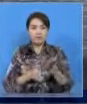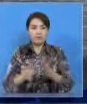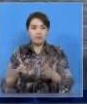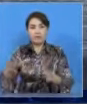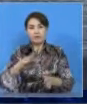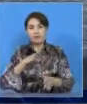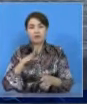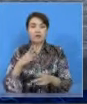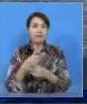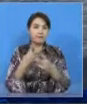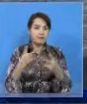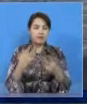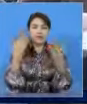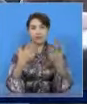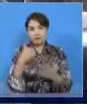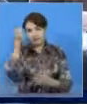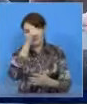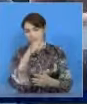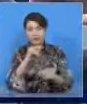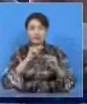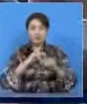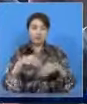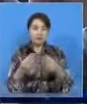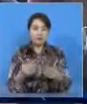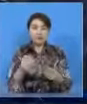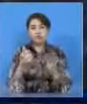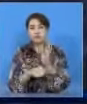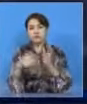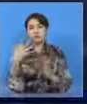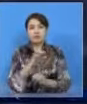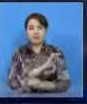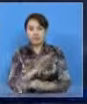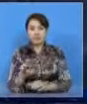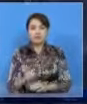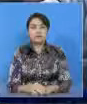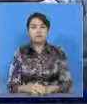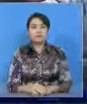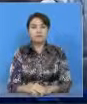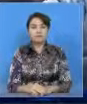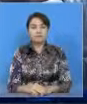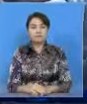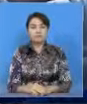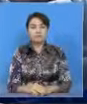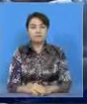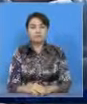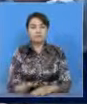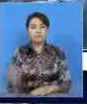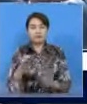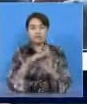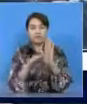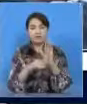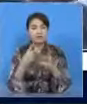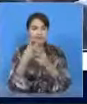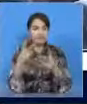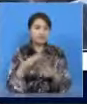которые были предусмотрены на текущий год. На работы выделено 650 миллионов тенге. То есть есть программа, которая была предусмотрена,